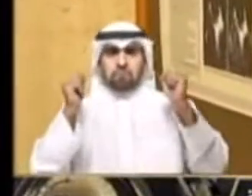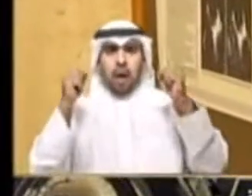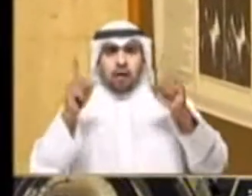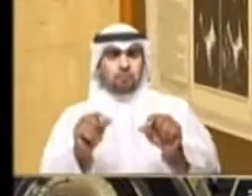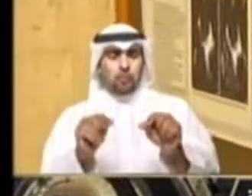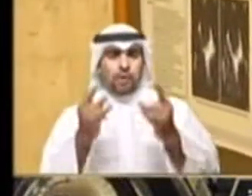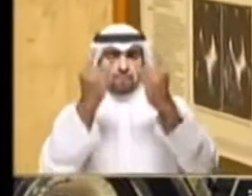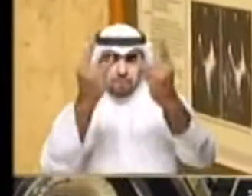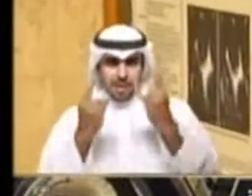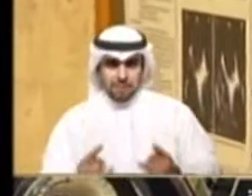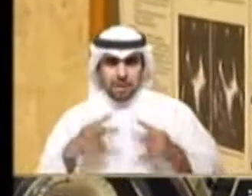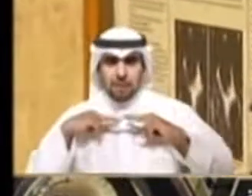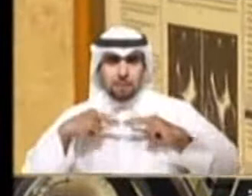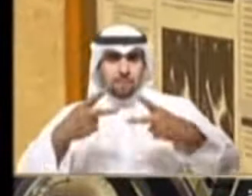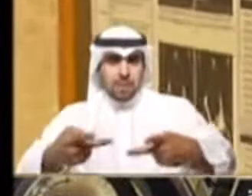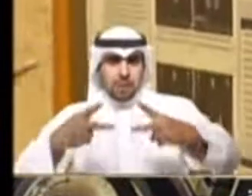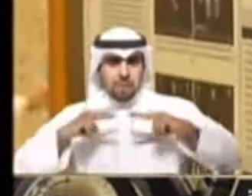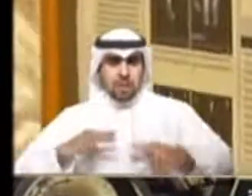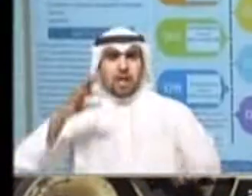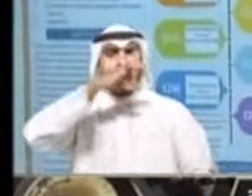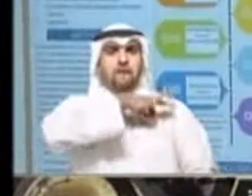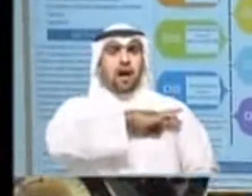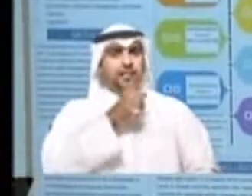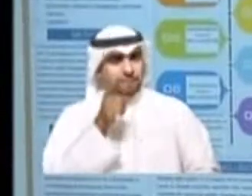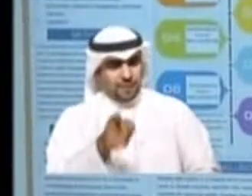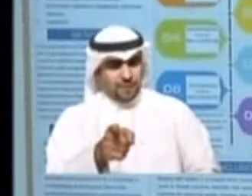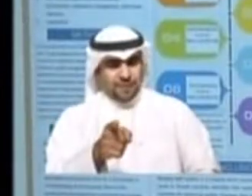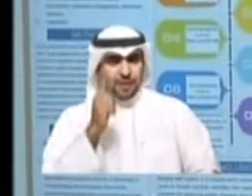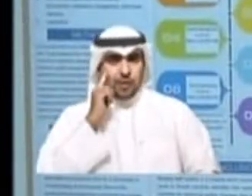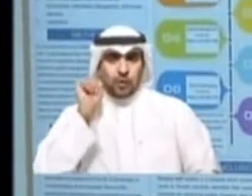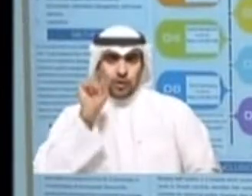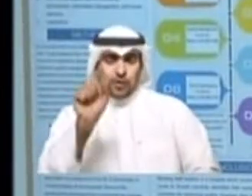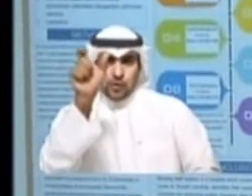المشاركة في بذل المعلومات والآراء فيما بينهم وبين